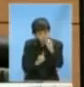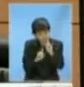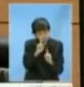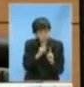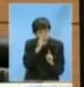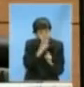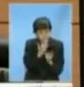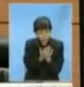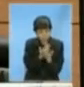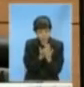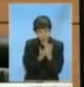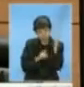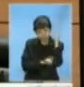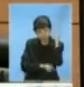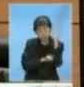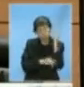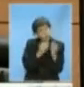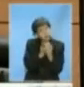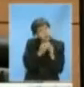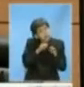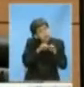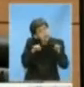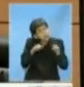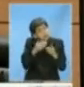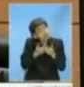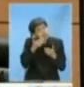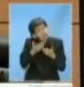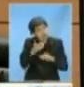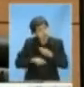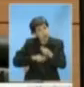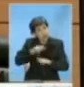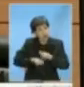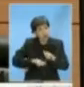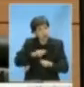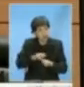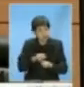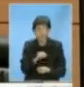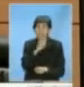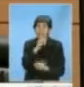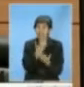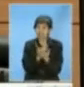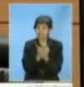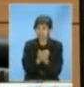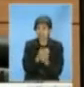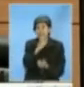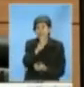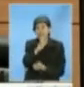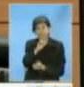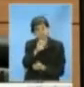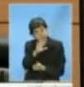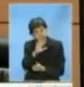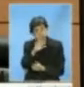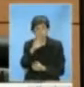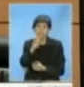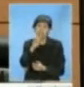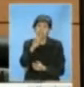ราคาก็ยังคงเฉลี่ยอยู่ที่การซื้อขายในระดับท้องถิ่นที่ 75หรือ 76บาท